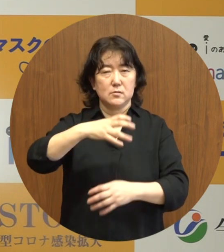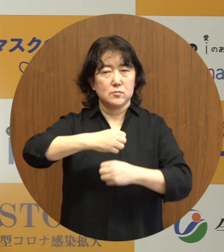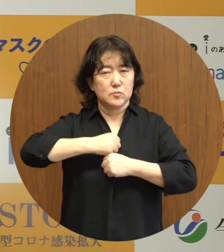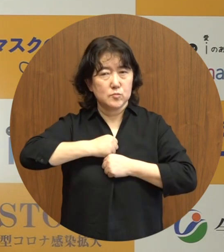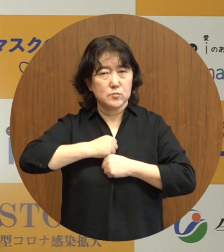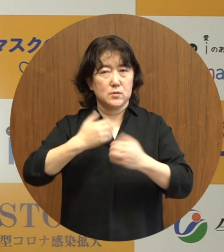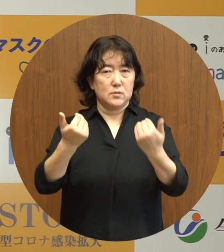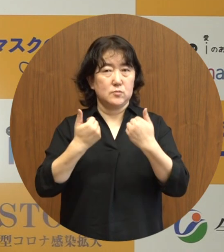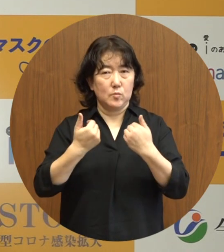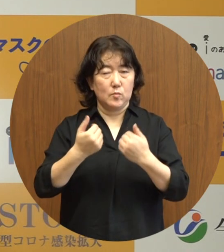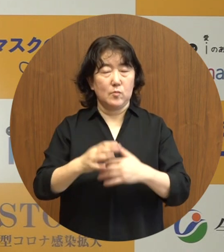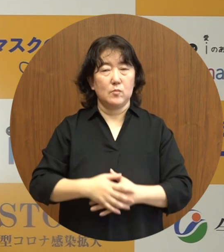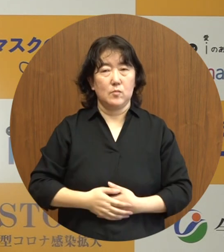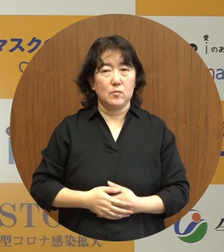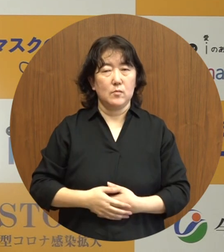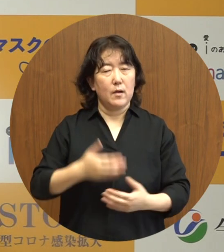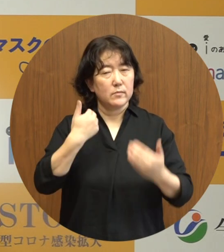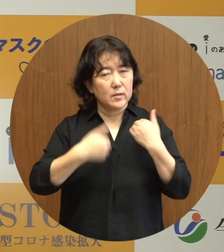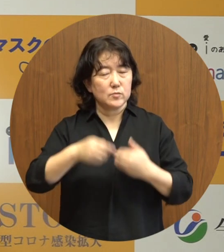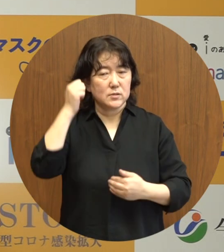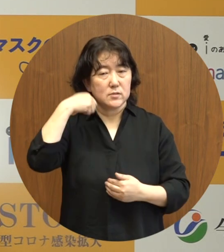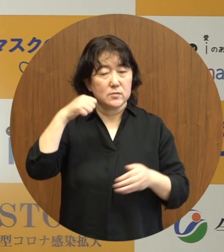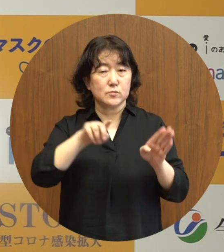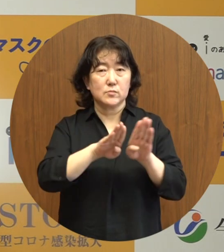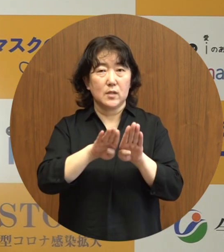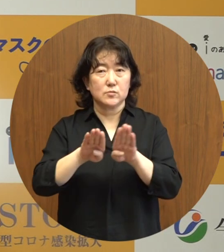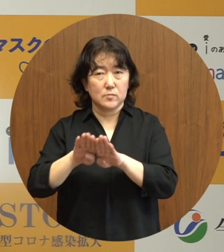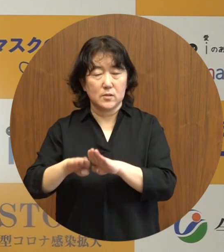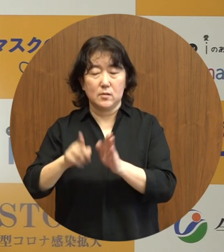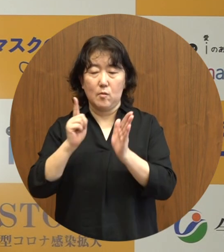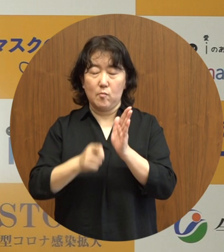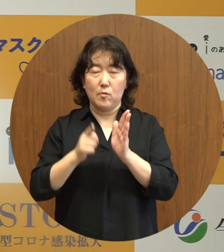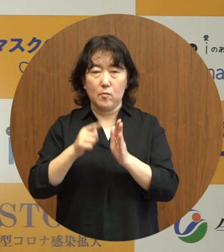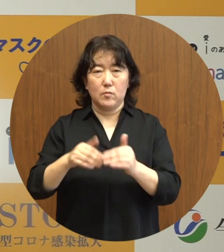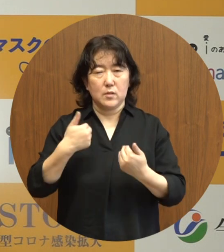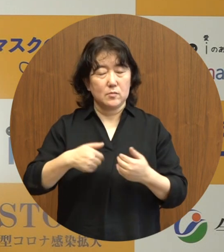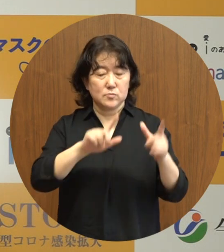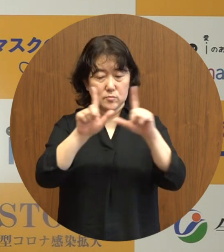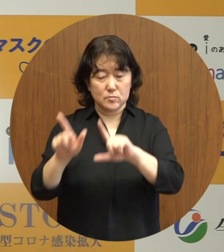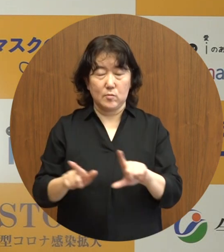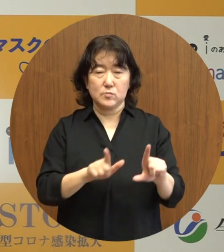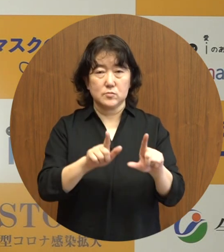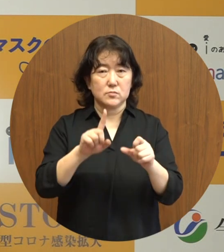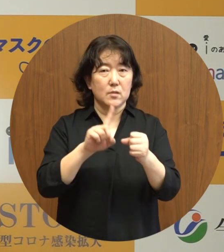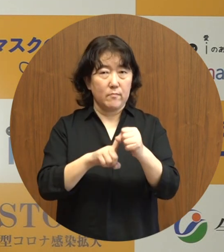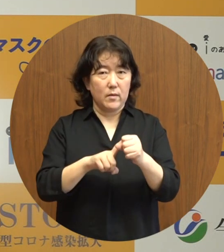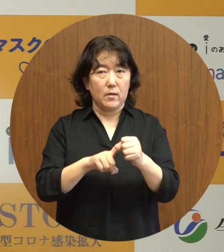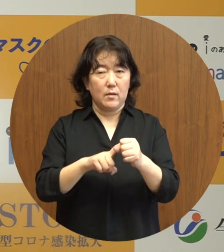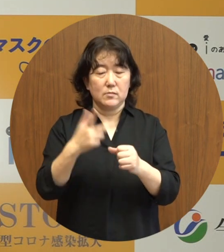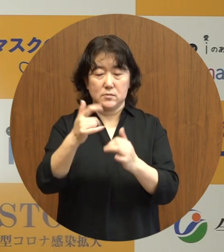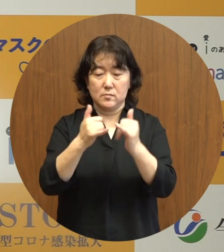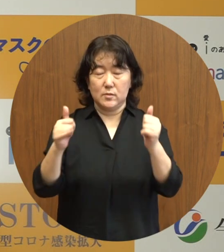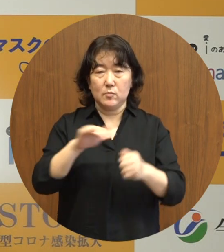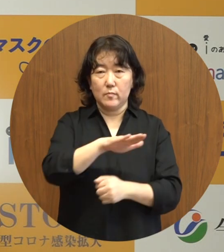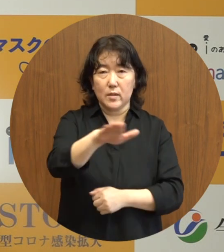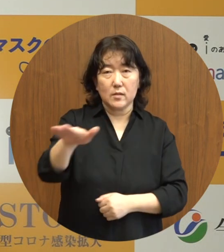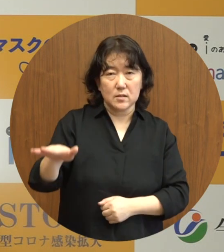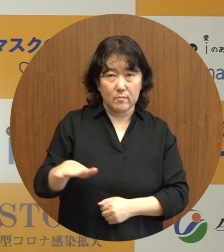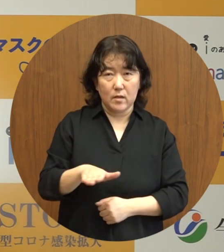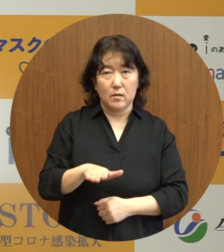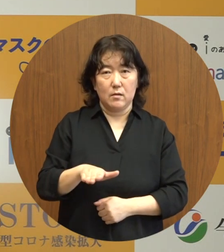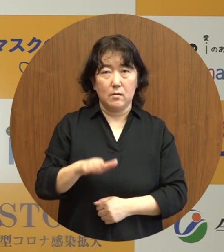となります。楽しい夏休み、お盆を安全にお過ごしいただくためにも、市民の皆様